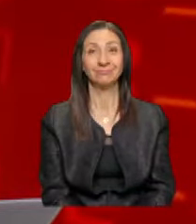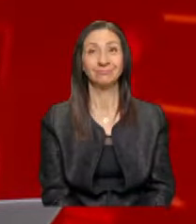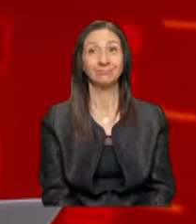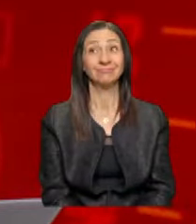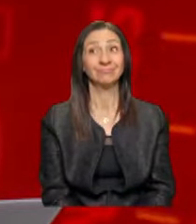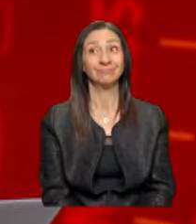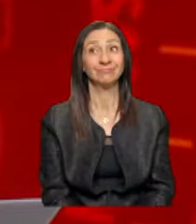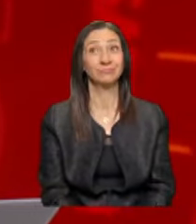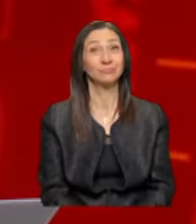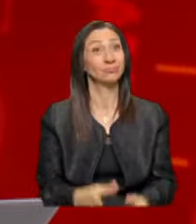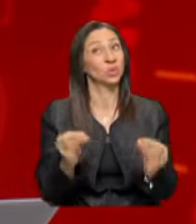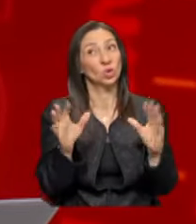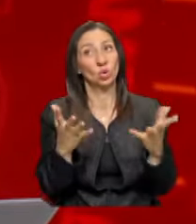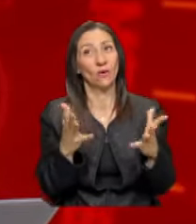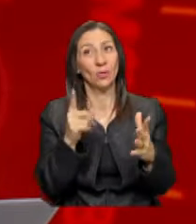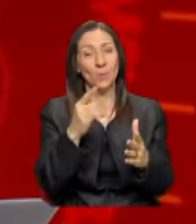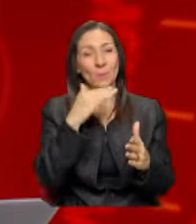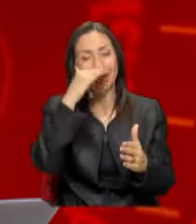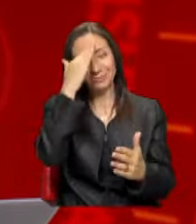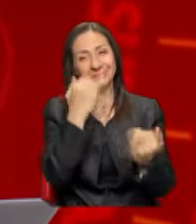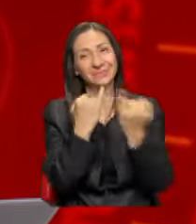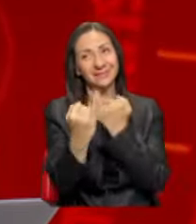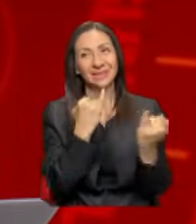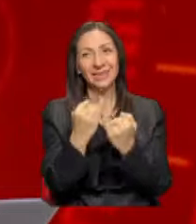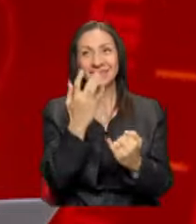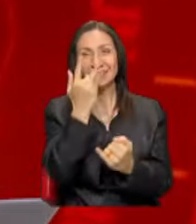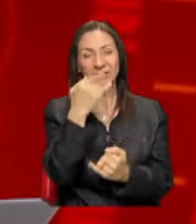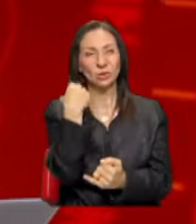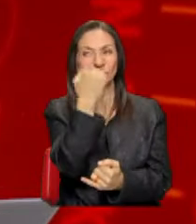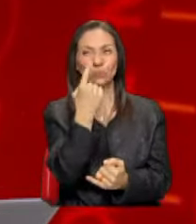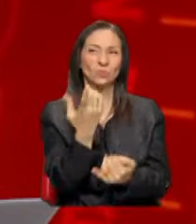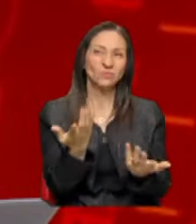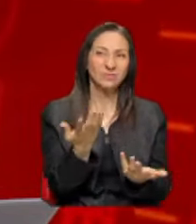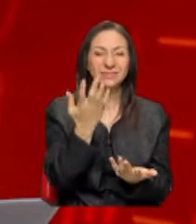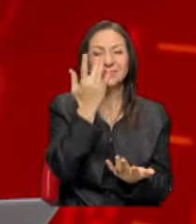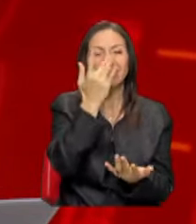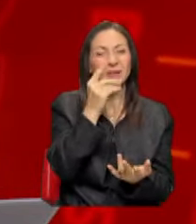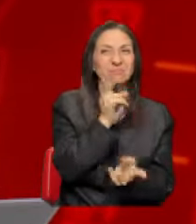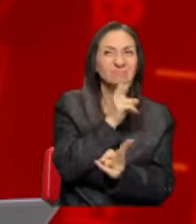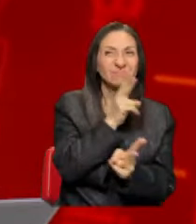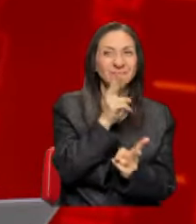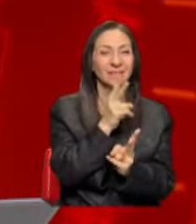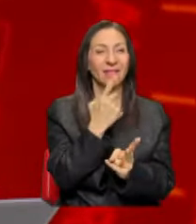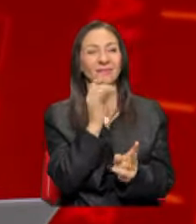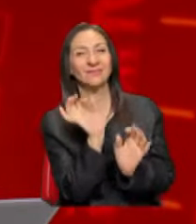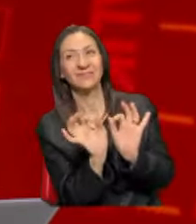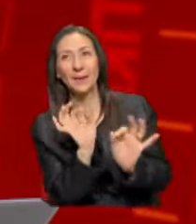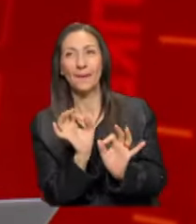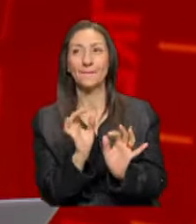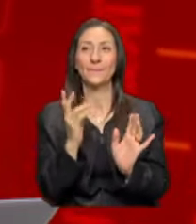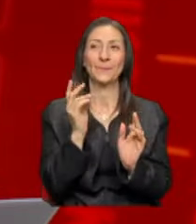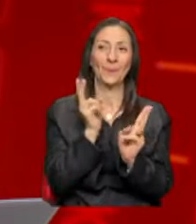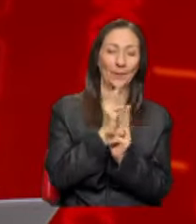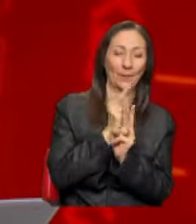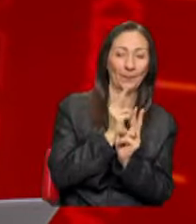oldu ne garip şu bayramlaşmalar sahte suratlar sahte gülümsemeler dokundurmalı yıkalı